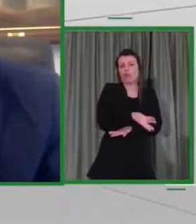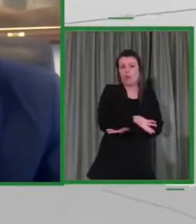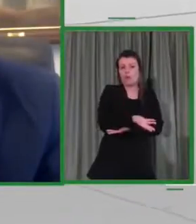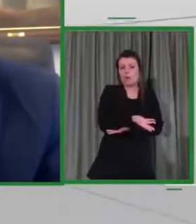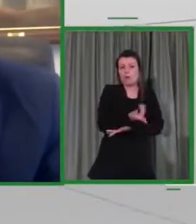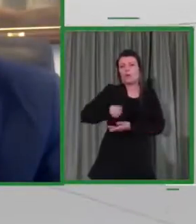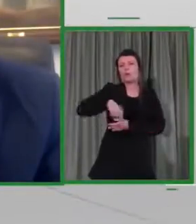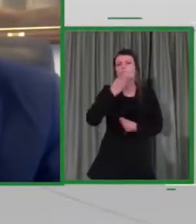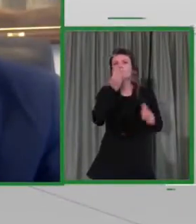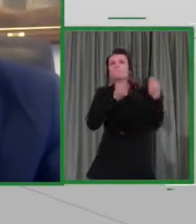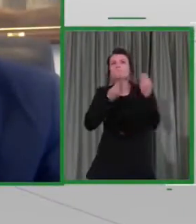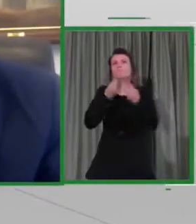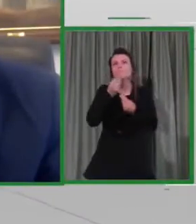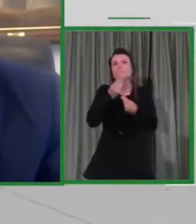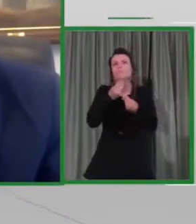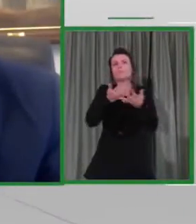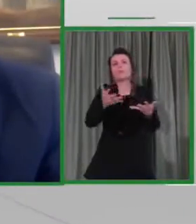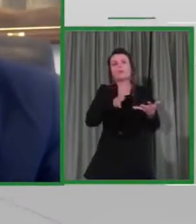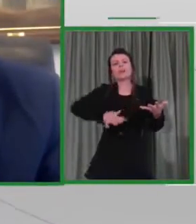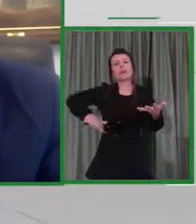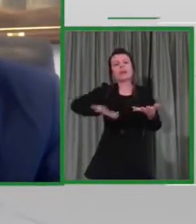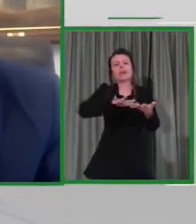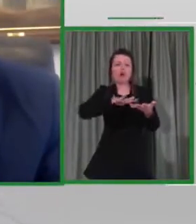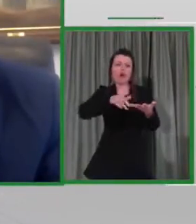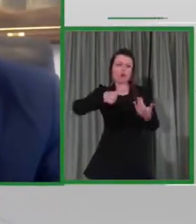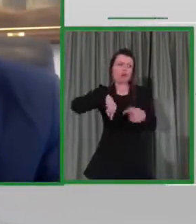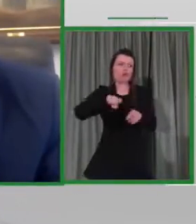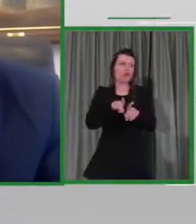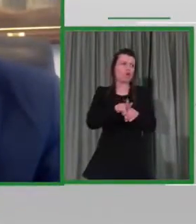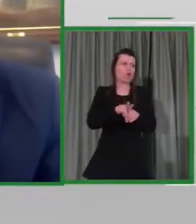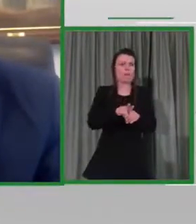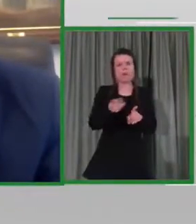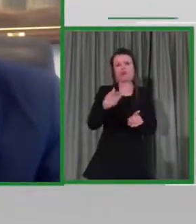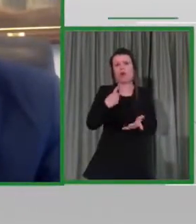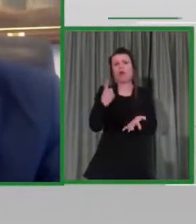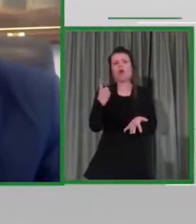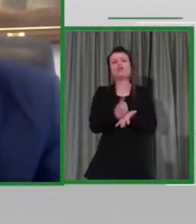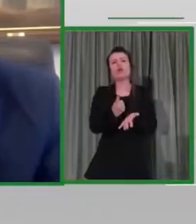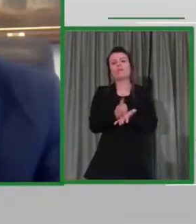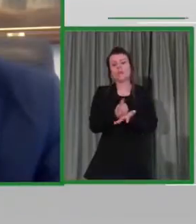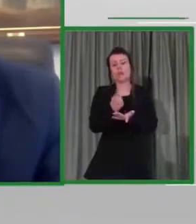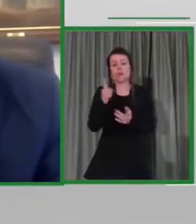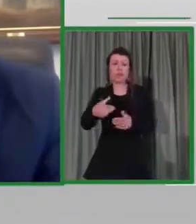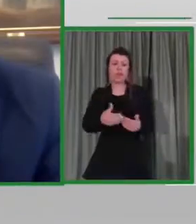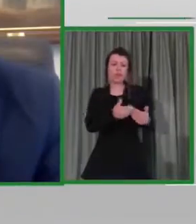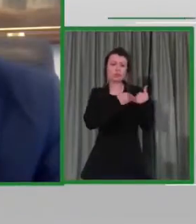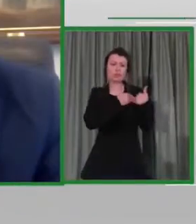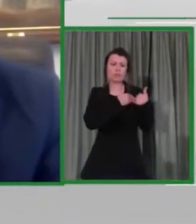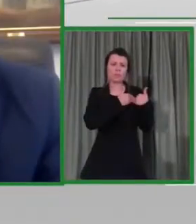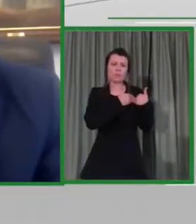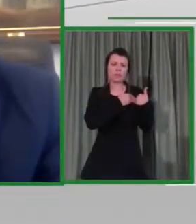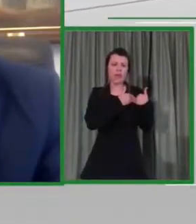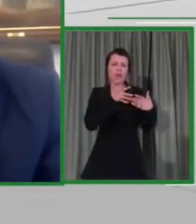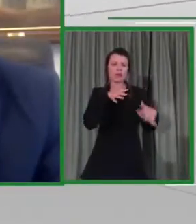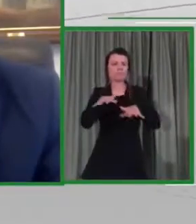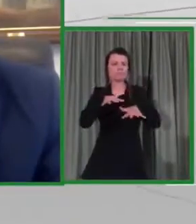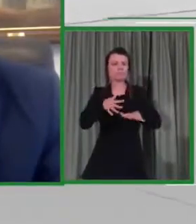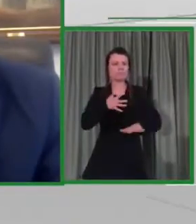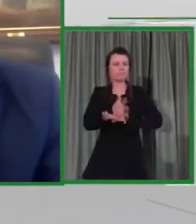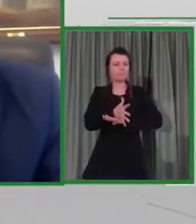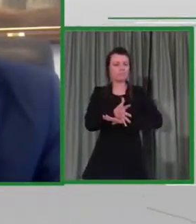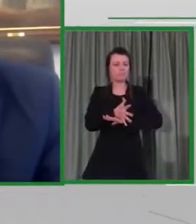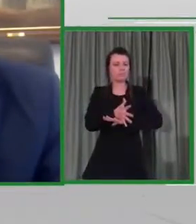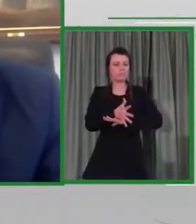ci fosse un po' il dovere e la responsabilità di, dopo aver subito in modo